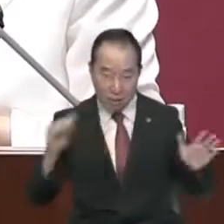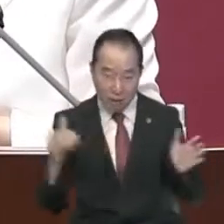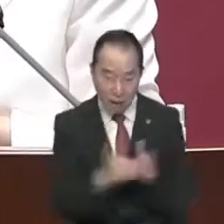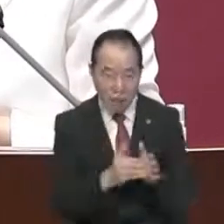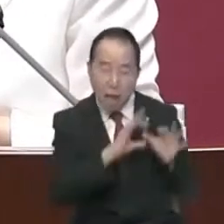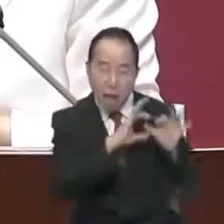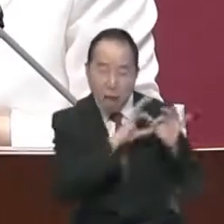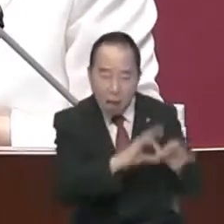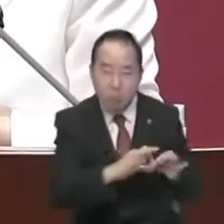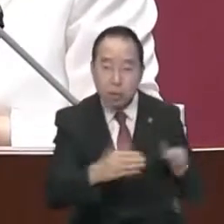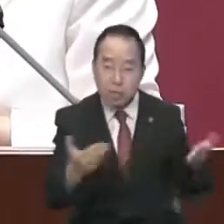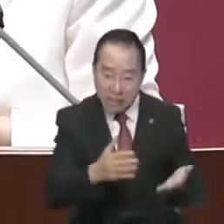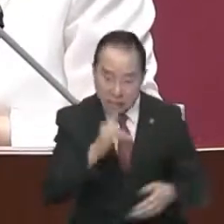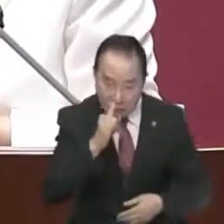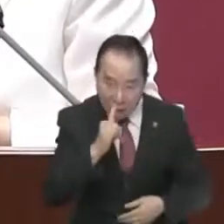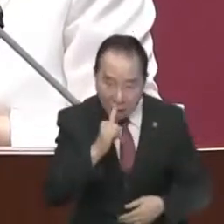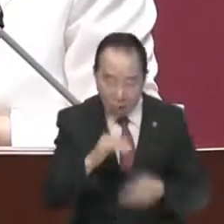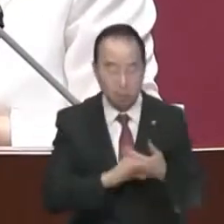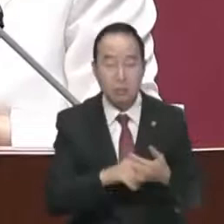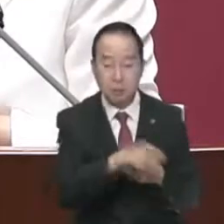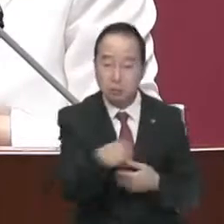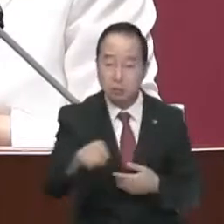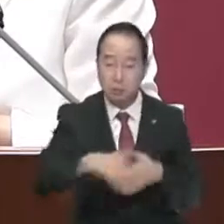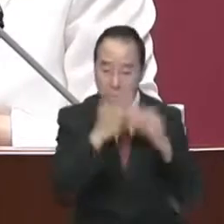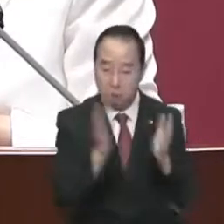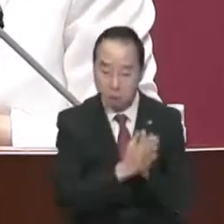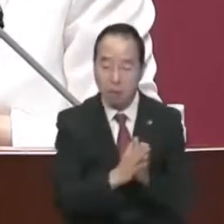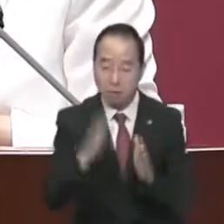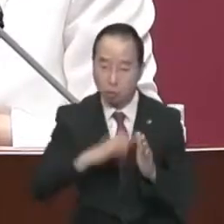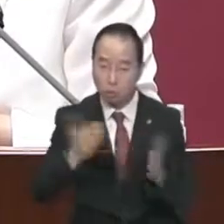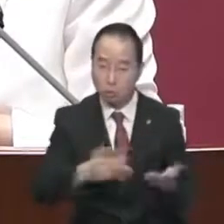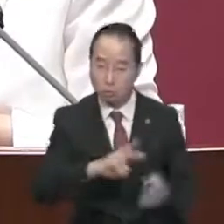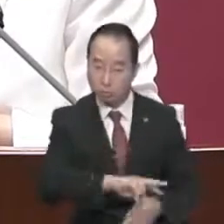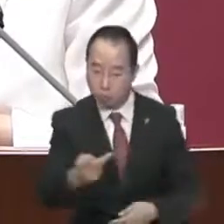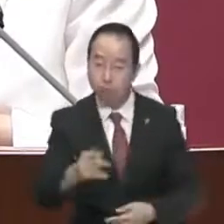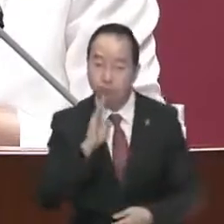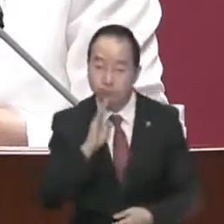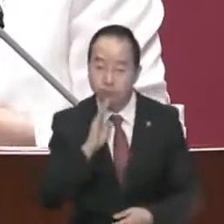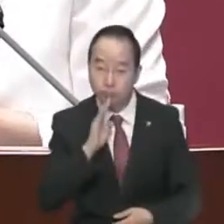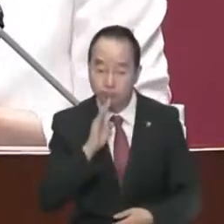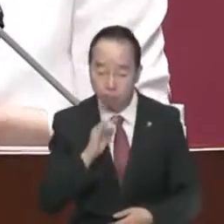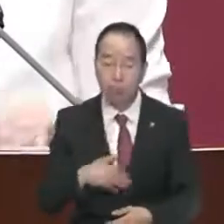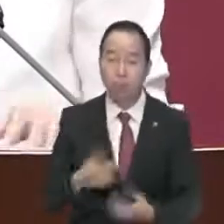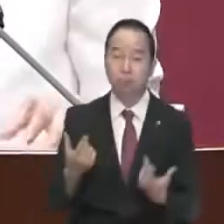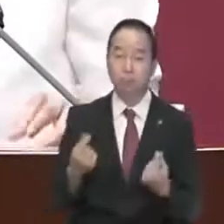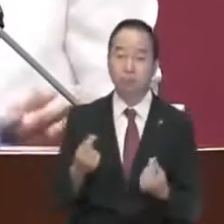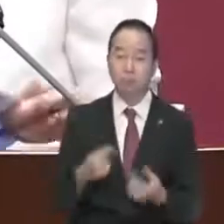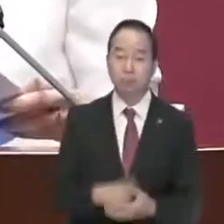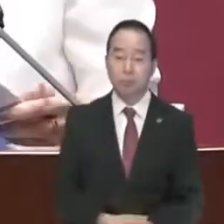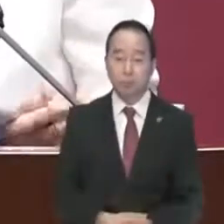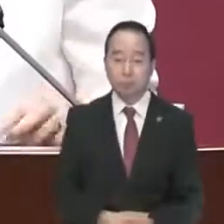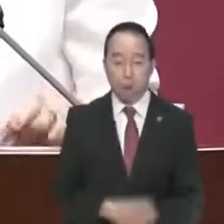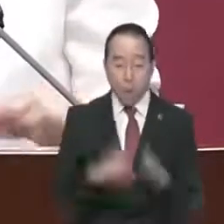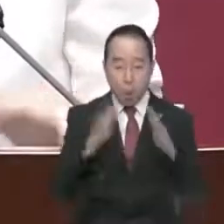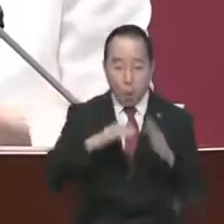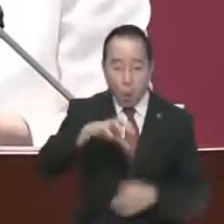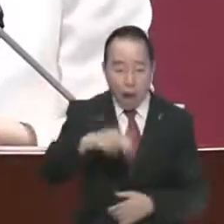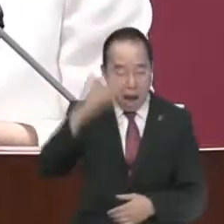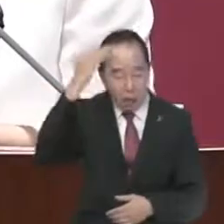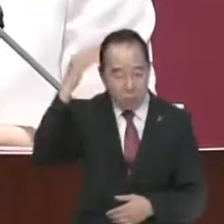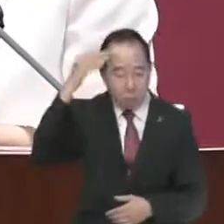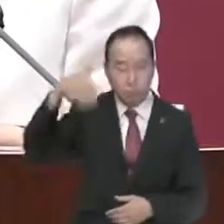있는 업무라면 정규직 전환 대상이라고 보는 게 맞겠죠? 예, 그렇죠. 네, 공공기관이